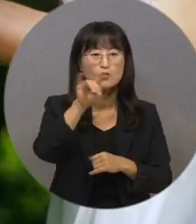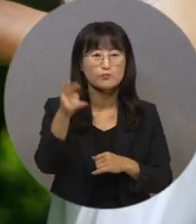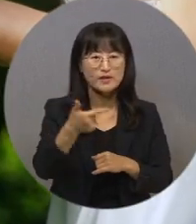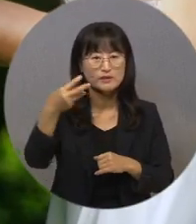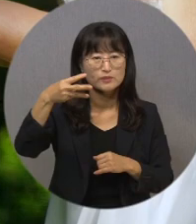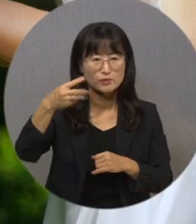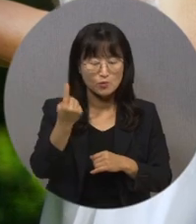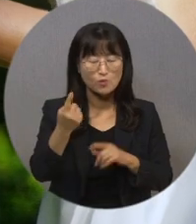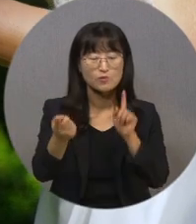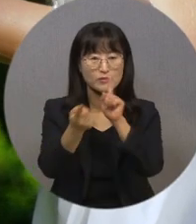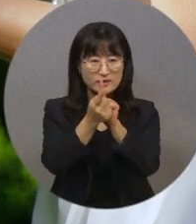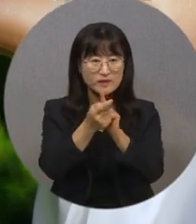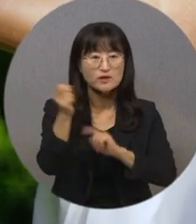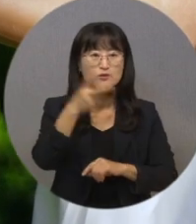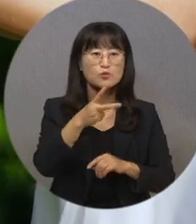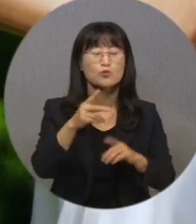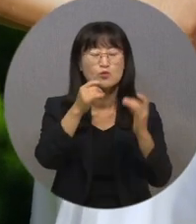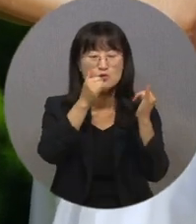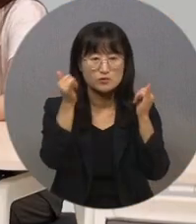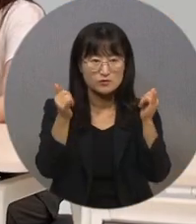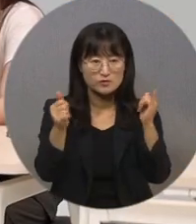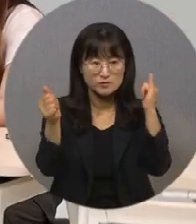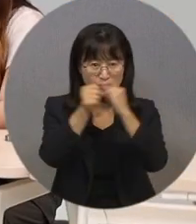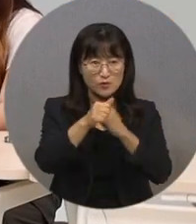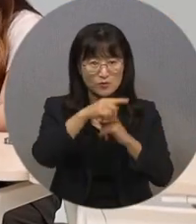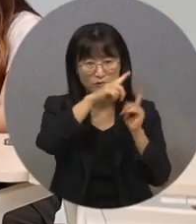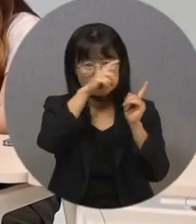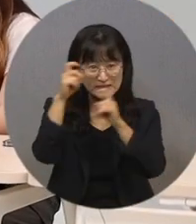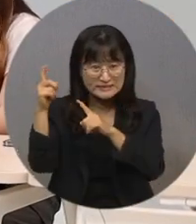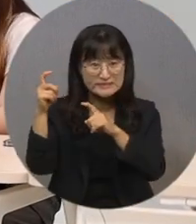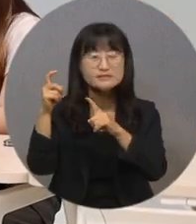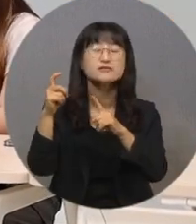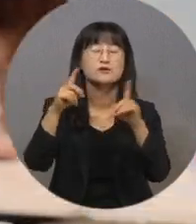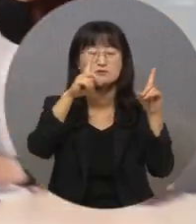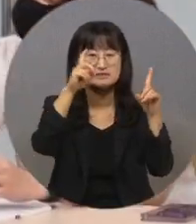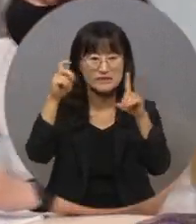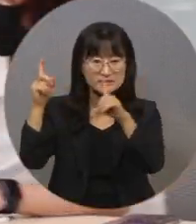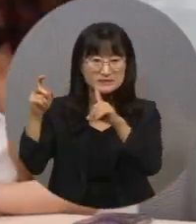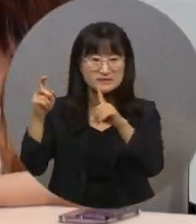웨딩 포토 촬영 등 다양한 프로그램으로 다문화 가정 신혼부부의